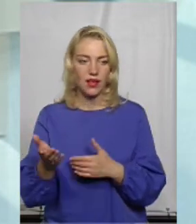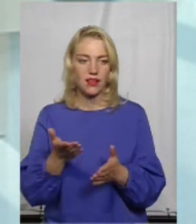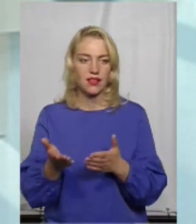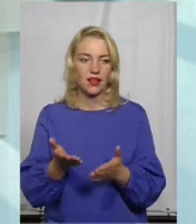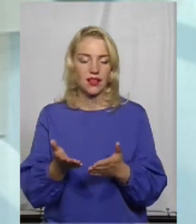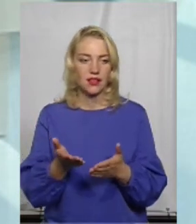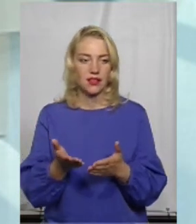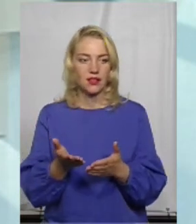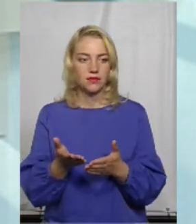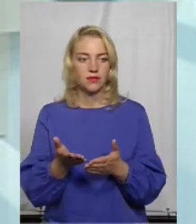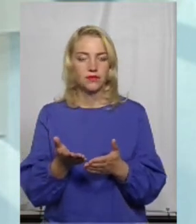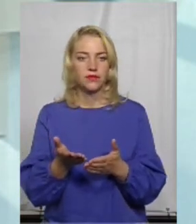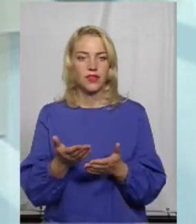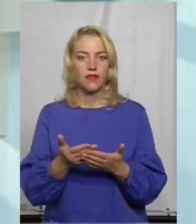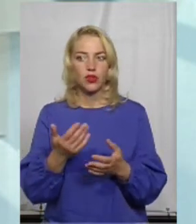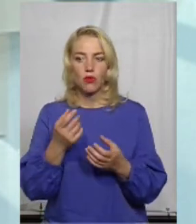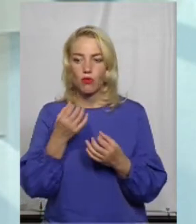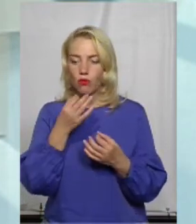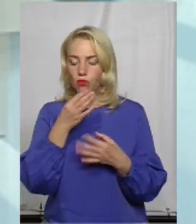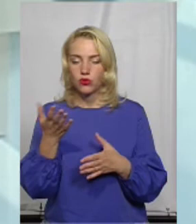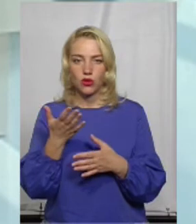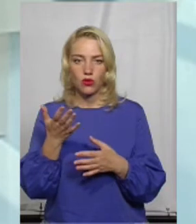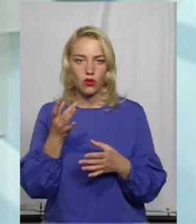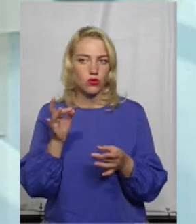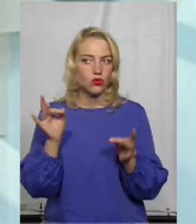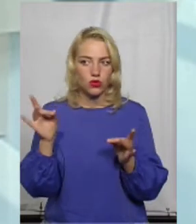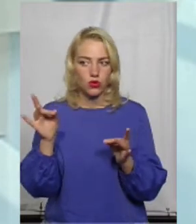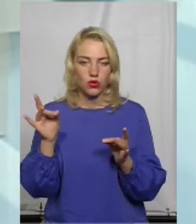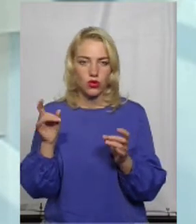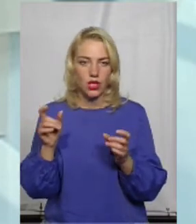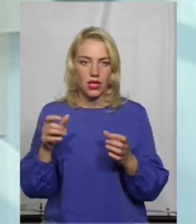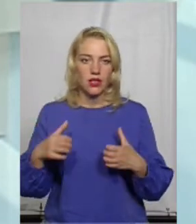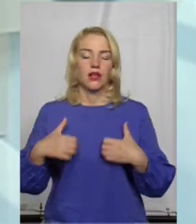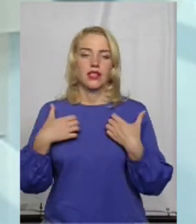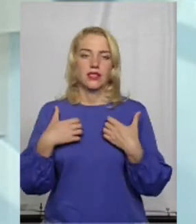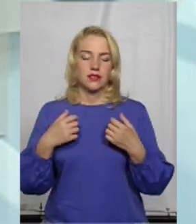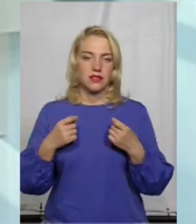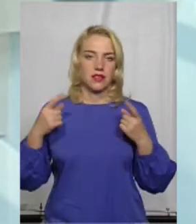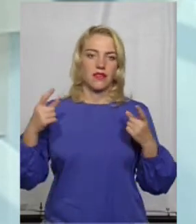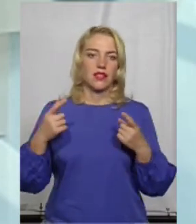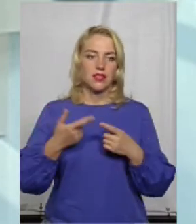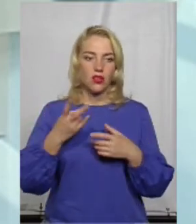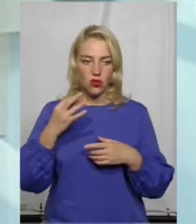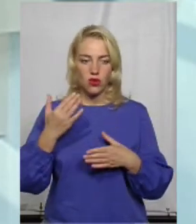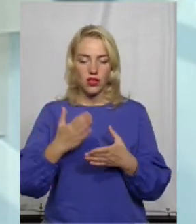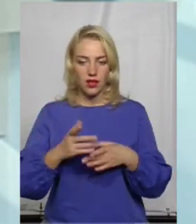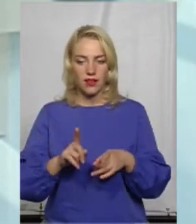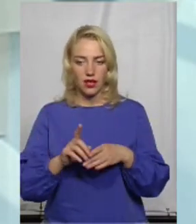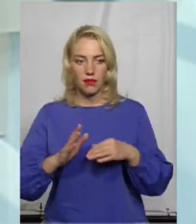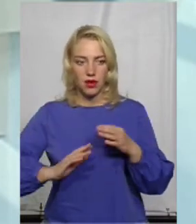який від будь-якого шороху може зриватися. Так? Але ми знаємо, що є така, на жаль, практика,